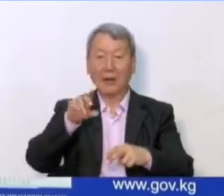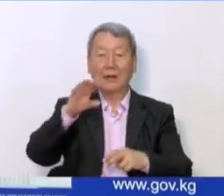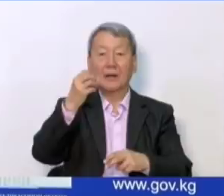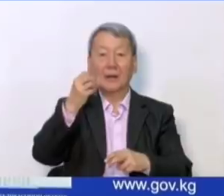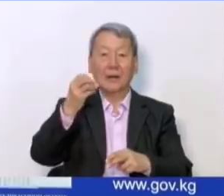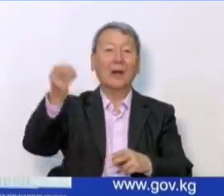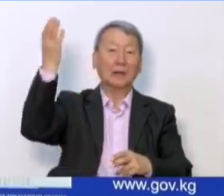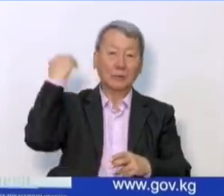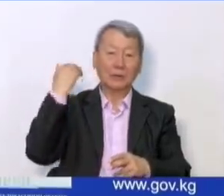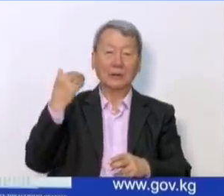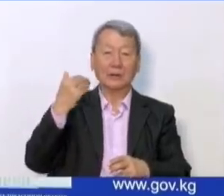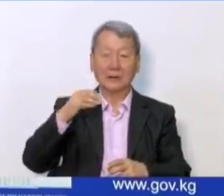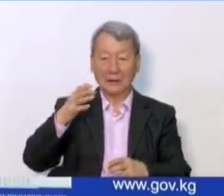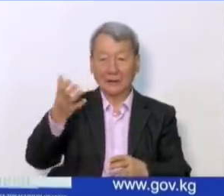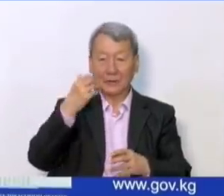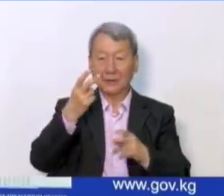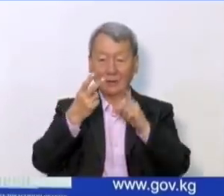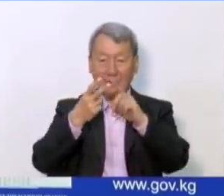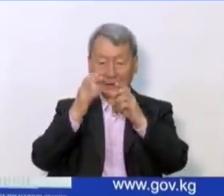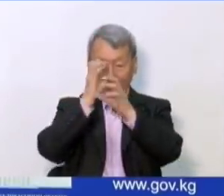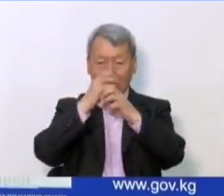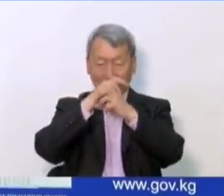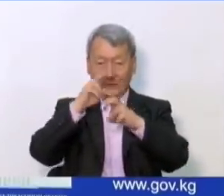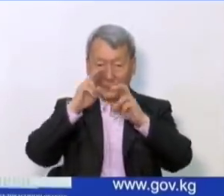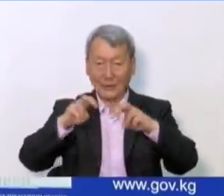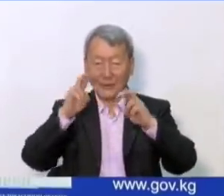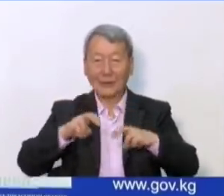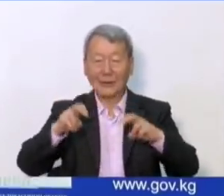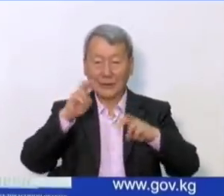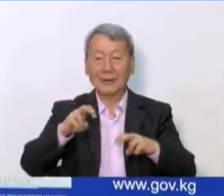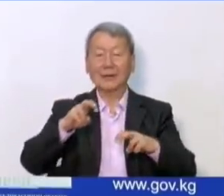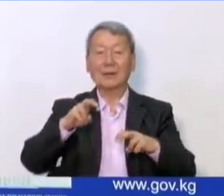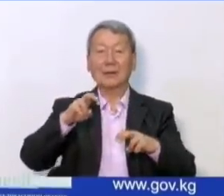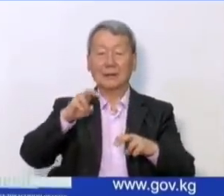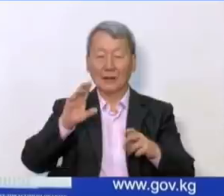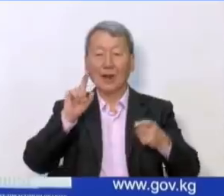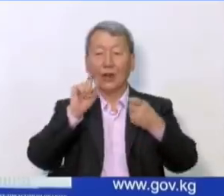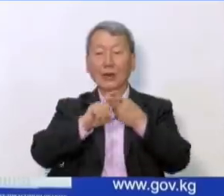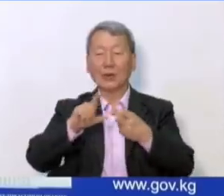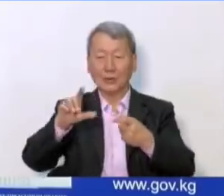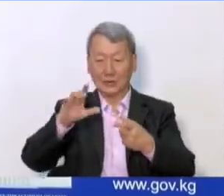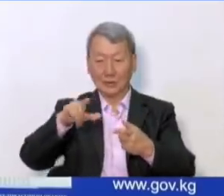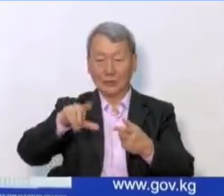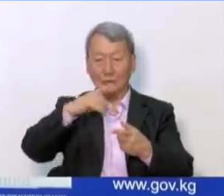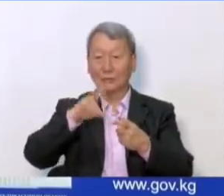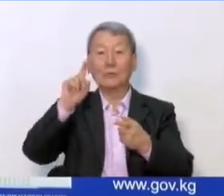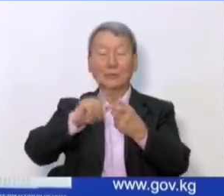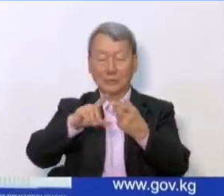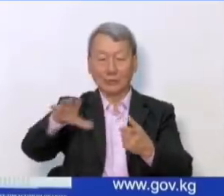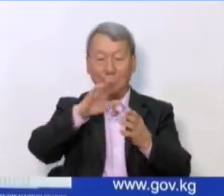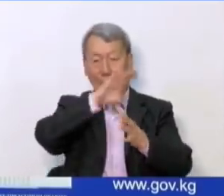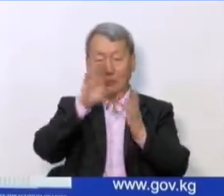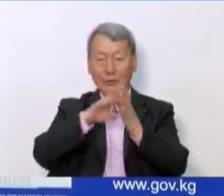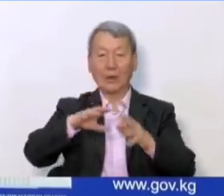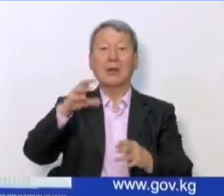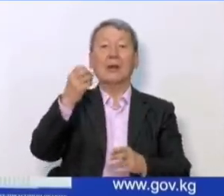мурда тастыкталып калган COVID-19 жугузуп алгандардын контакт болуп байланышта турган адамдар.